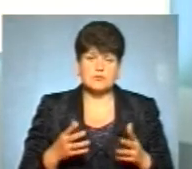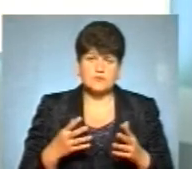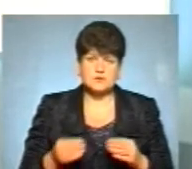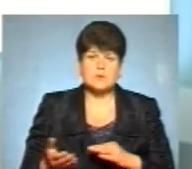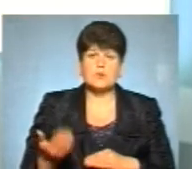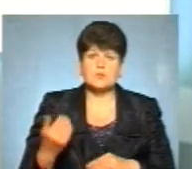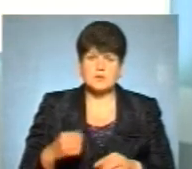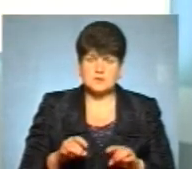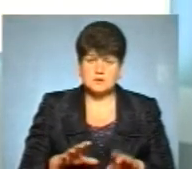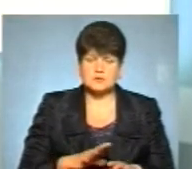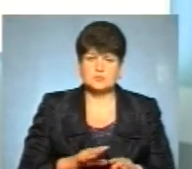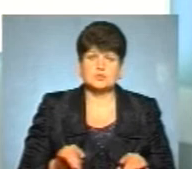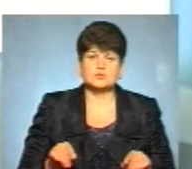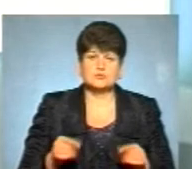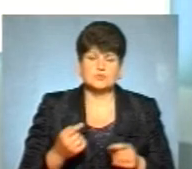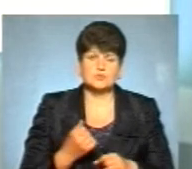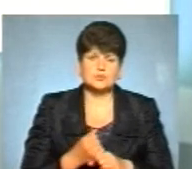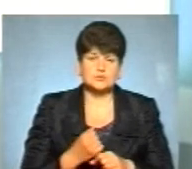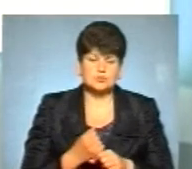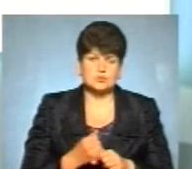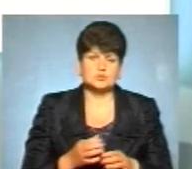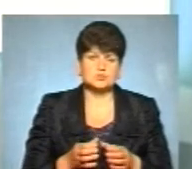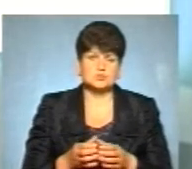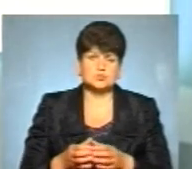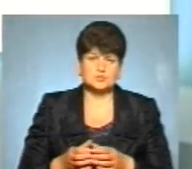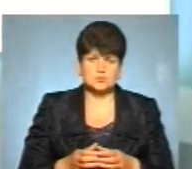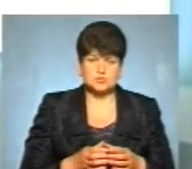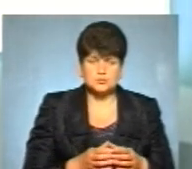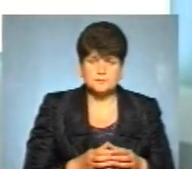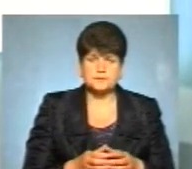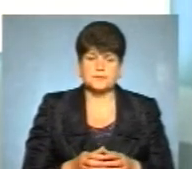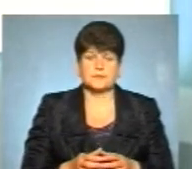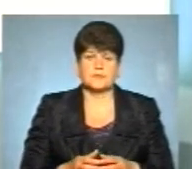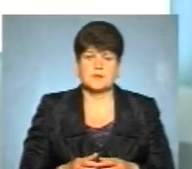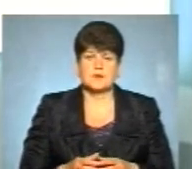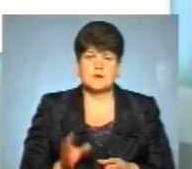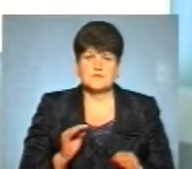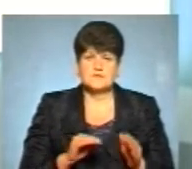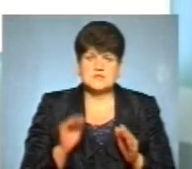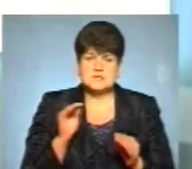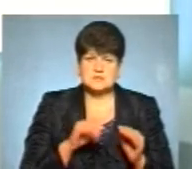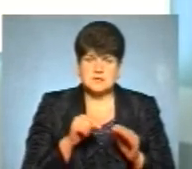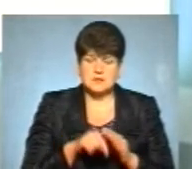попереднім рішенням були створені робочі оперативні групи в складі